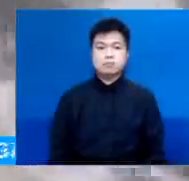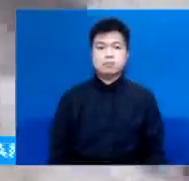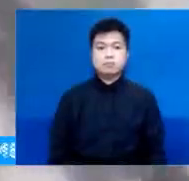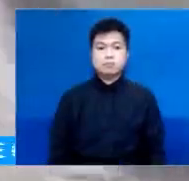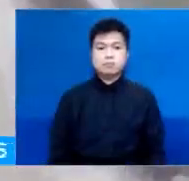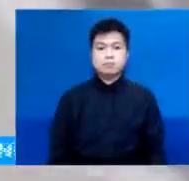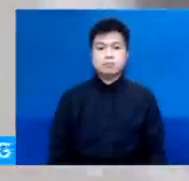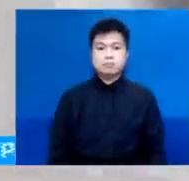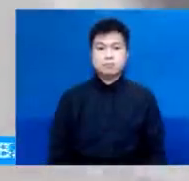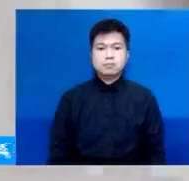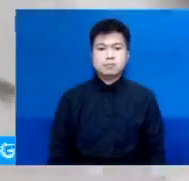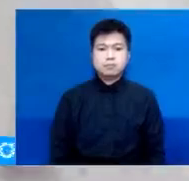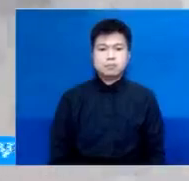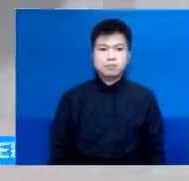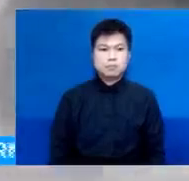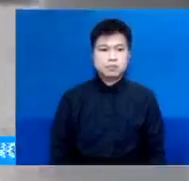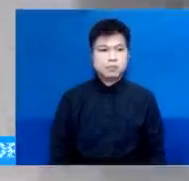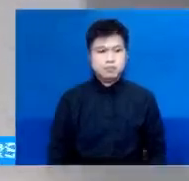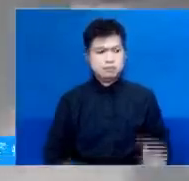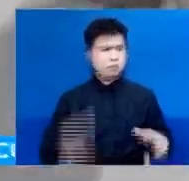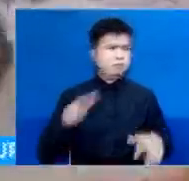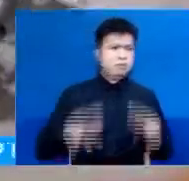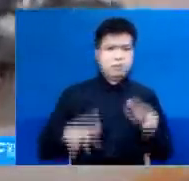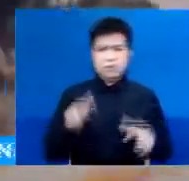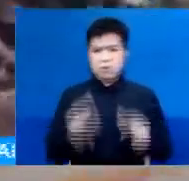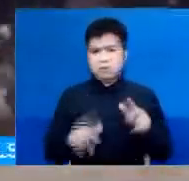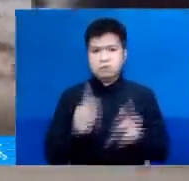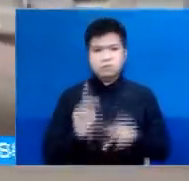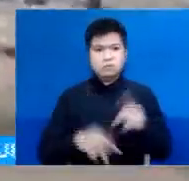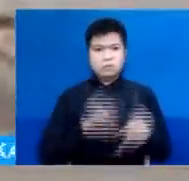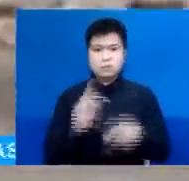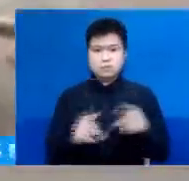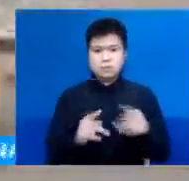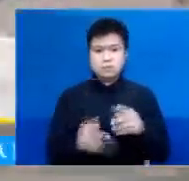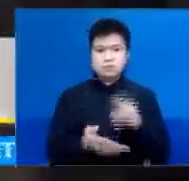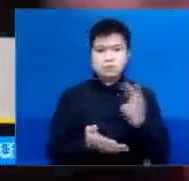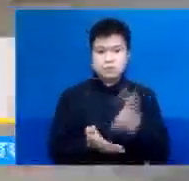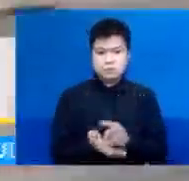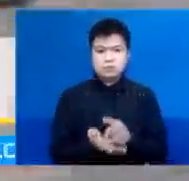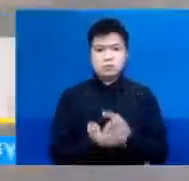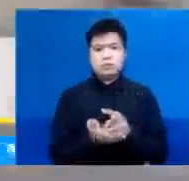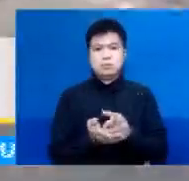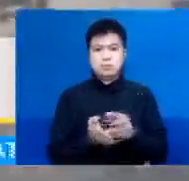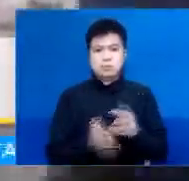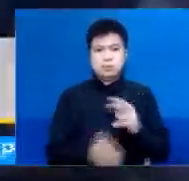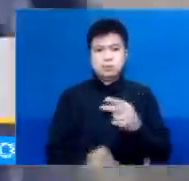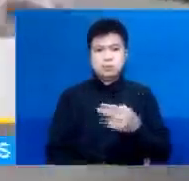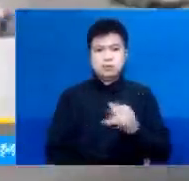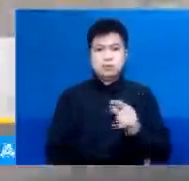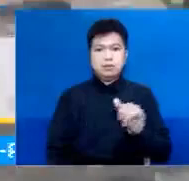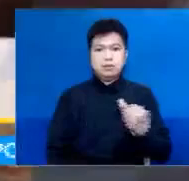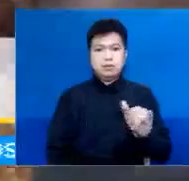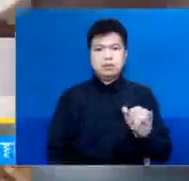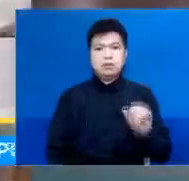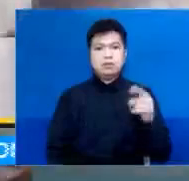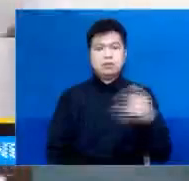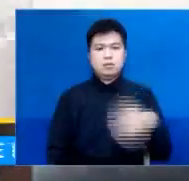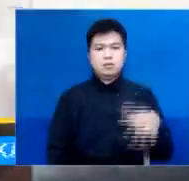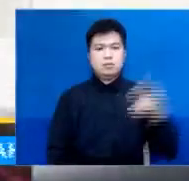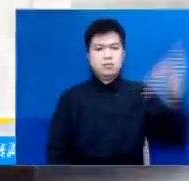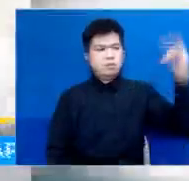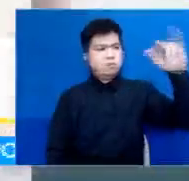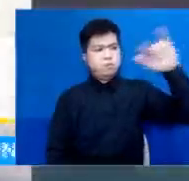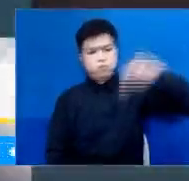Nagkagulo ang mga tao sa bahaging ito ng Port-au-Prince sa Haiti. Matapos bumagsak sa kalsada ang isang eroplano. Sa lakas